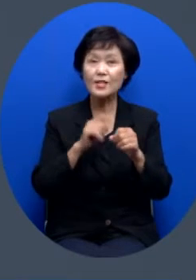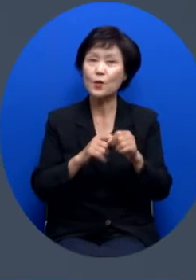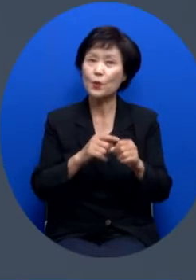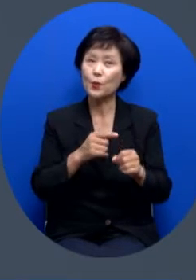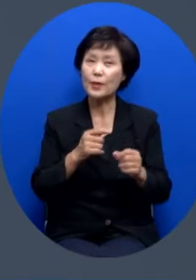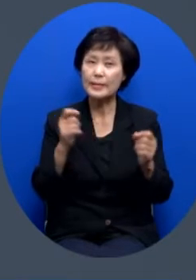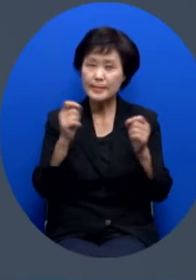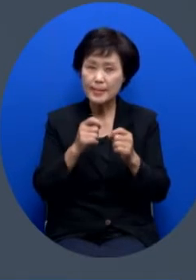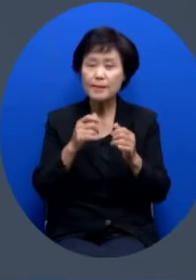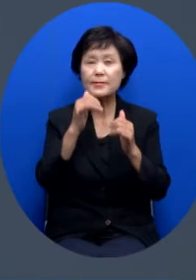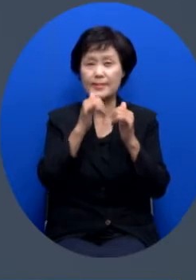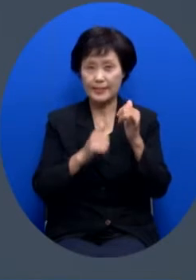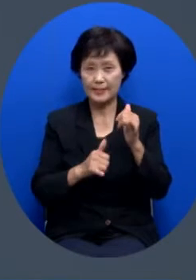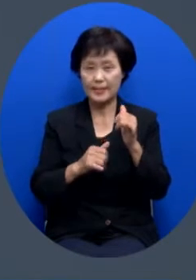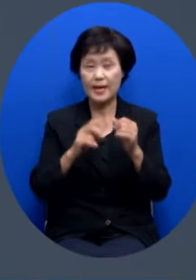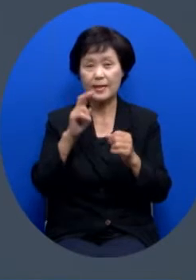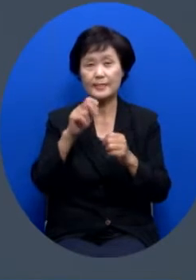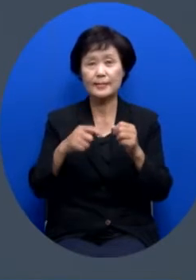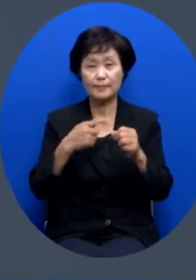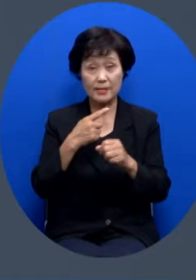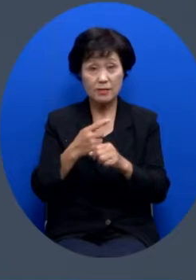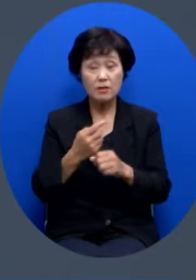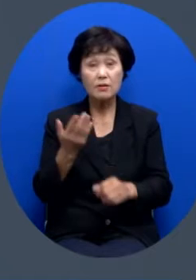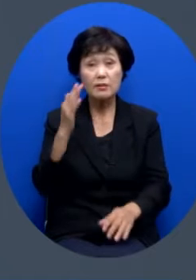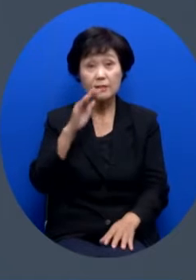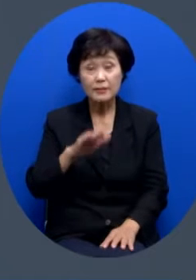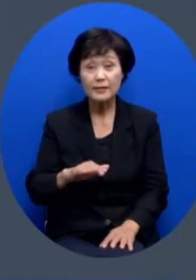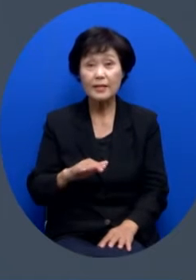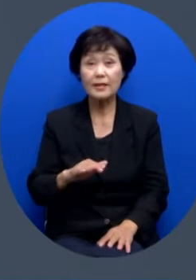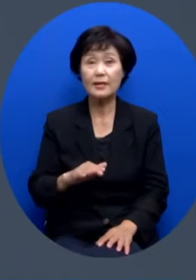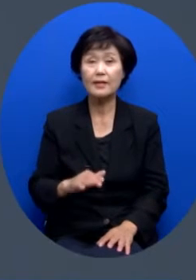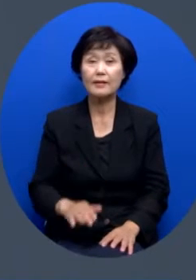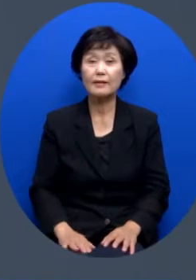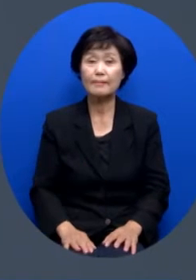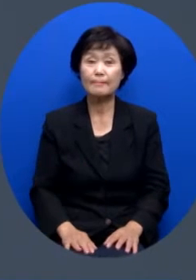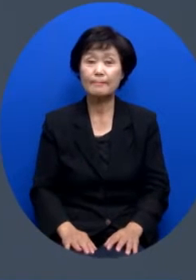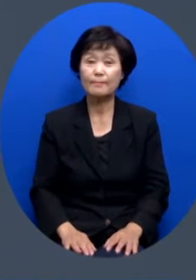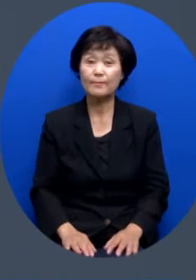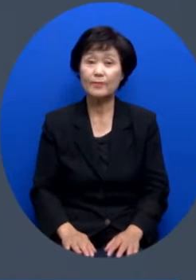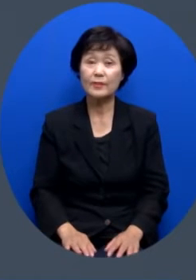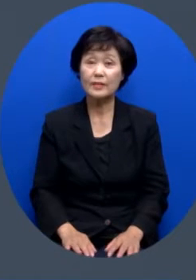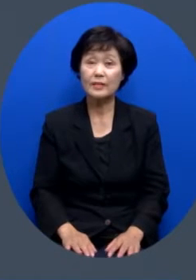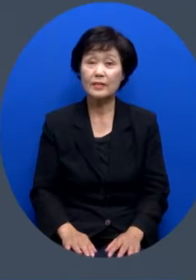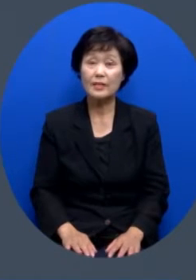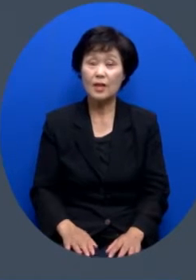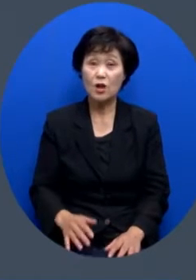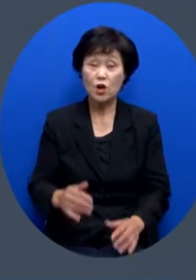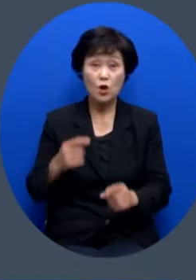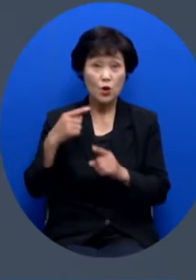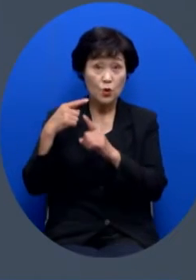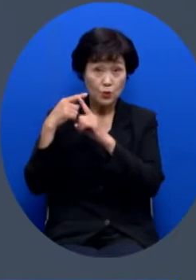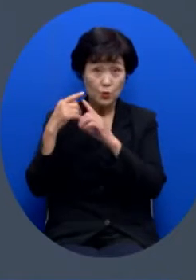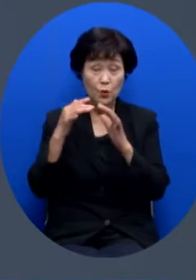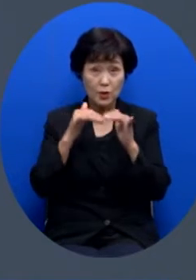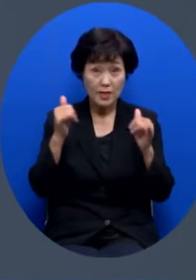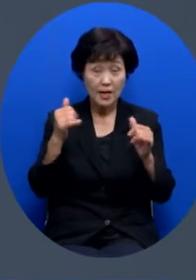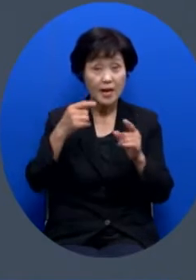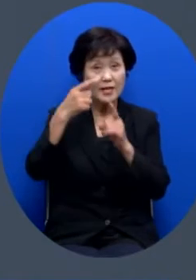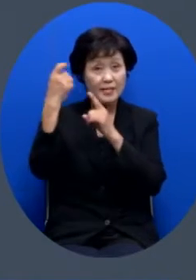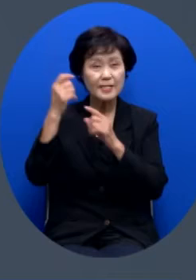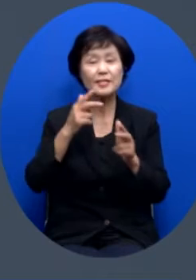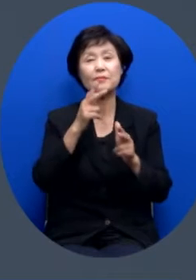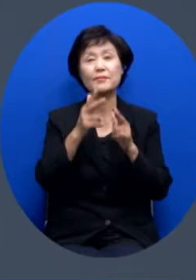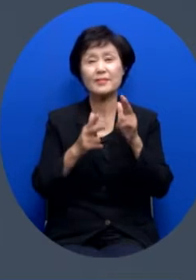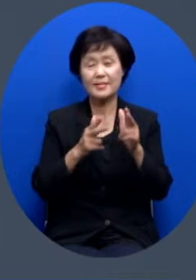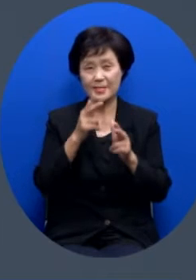짧은 역사 줘 예 그런 단체 인데 에 우리 순교자 기념 사업회 가